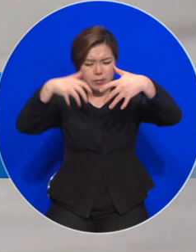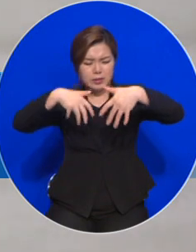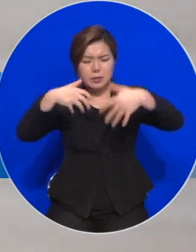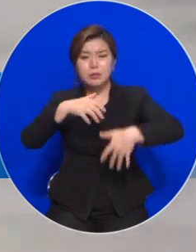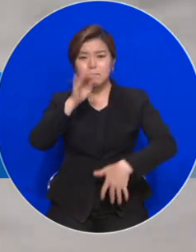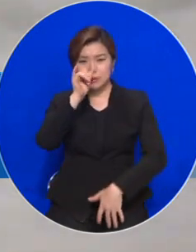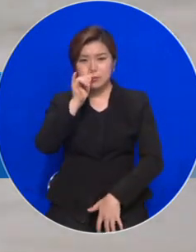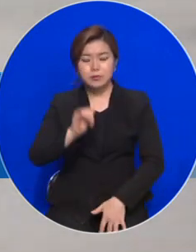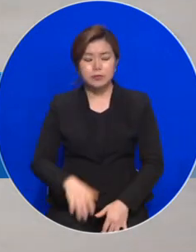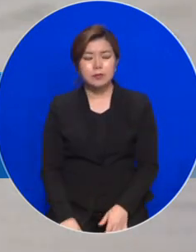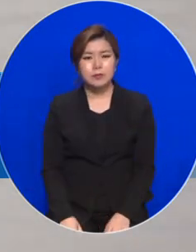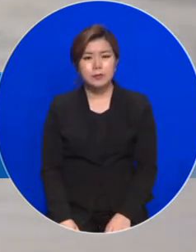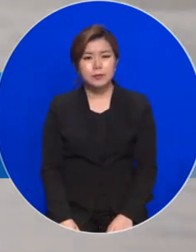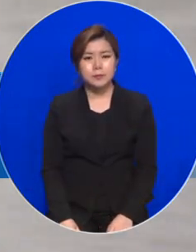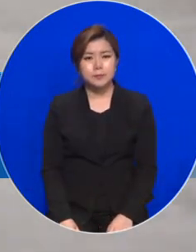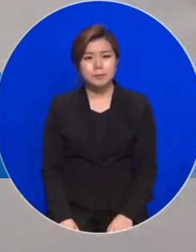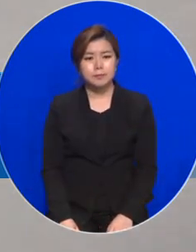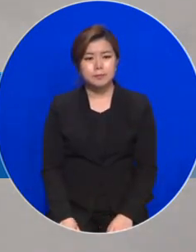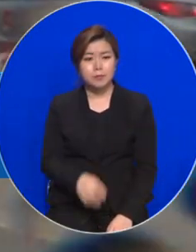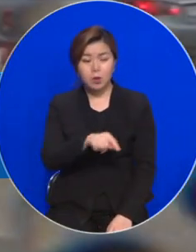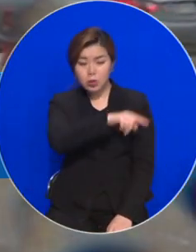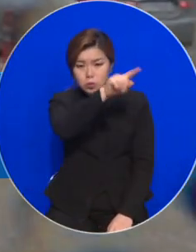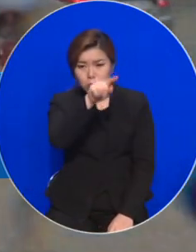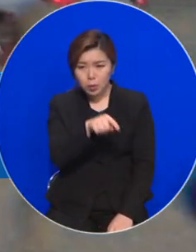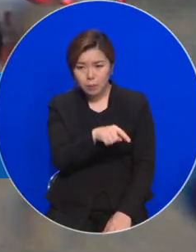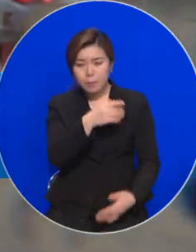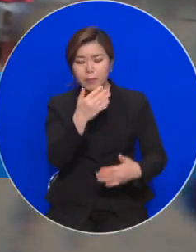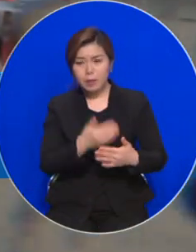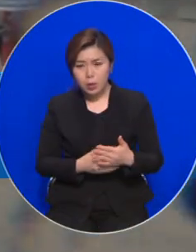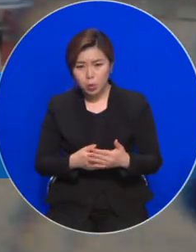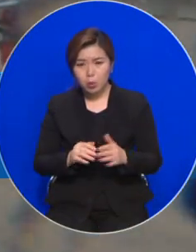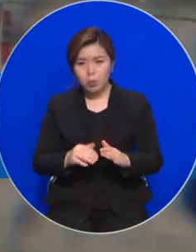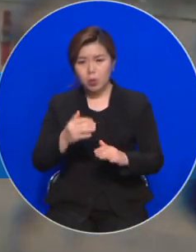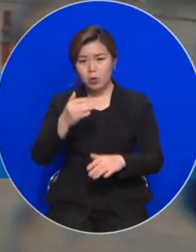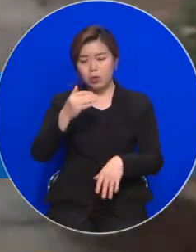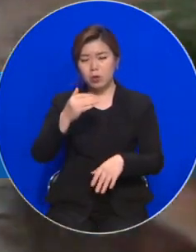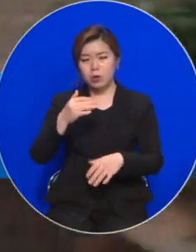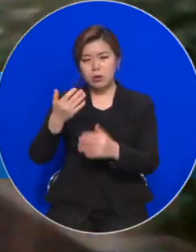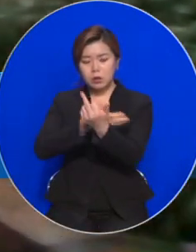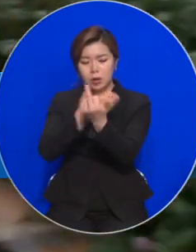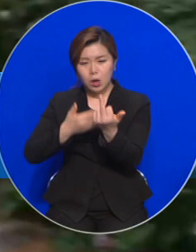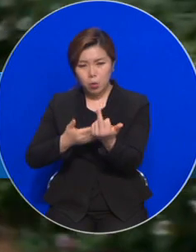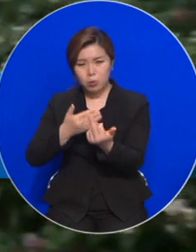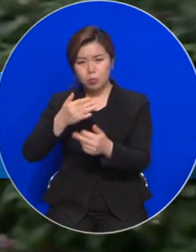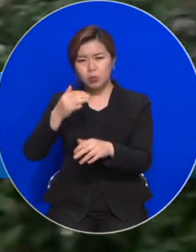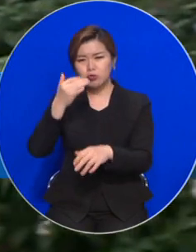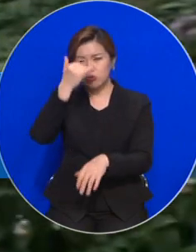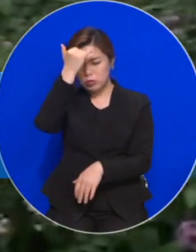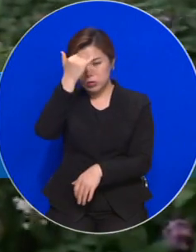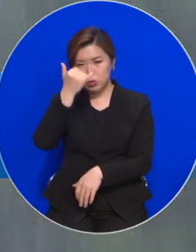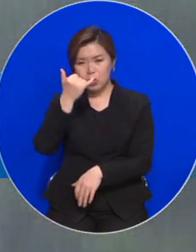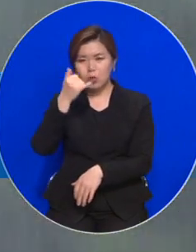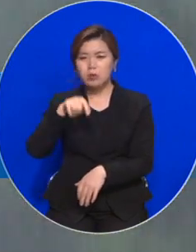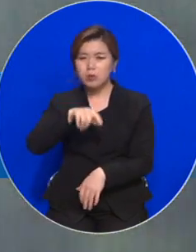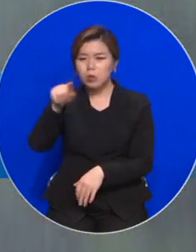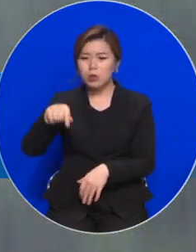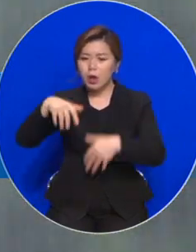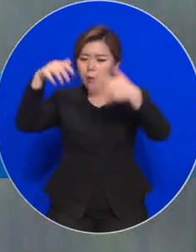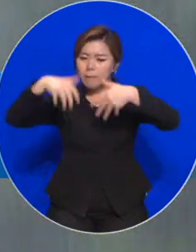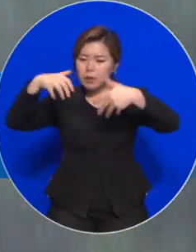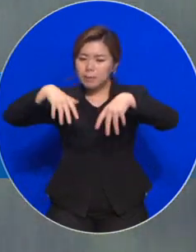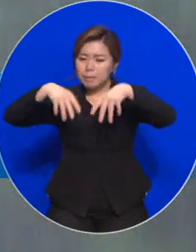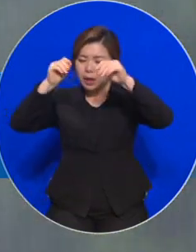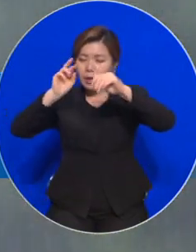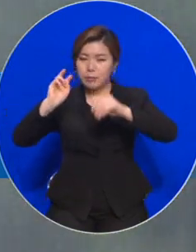내리겠습니다. 다만 서해안을 제외한 경기 남부와 강원, 충청, 경북은 모레 새벽부터 아침 사이에 소강 상태를